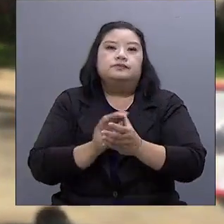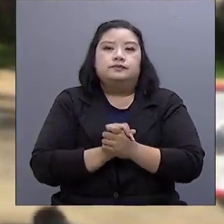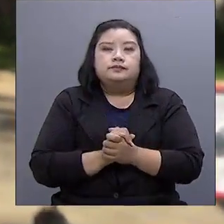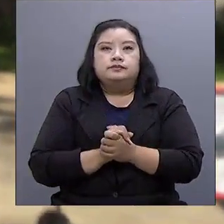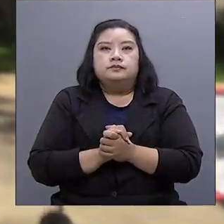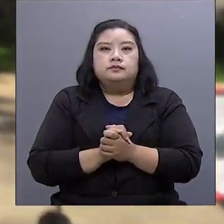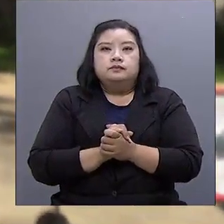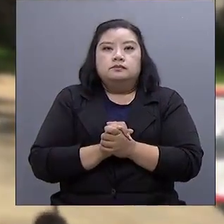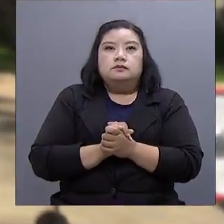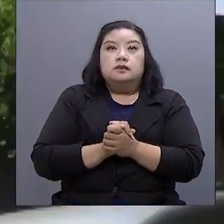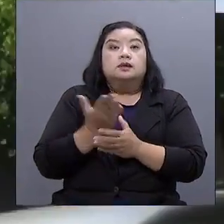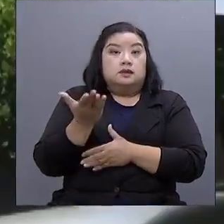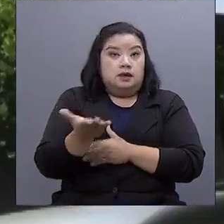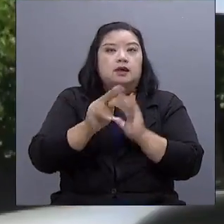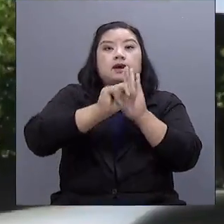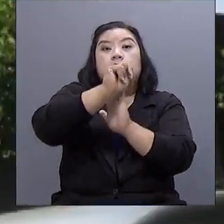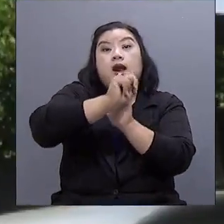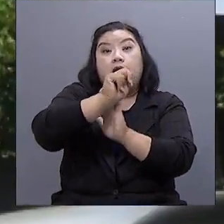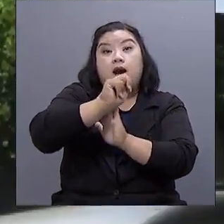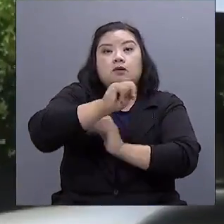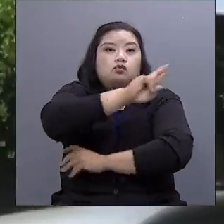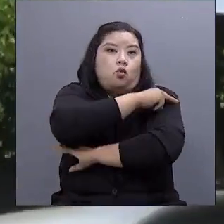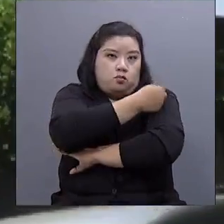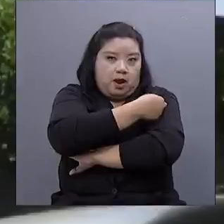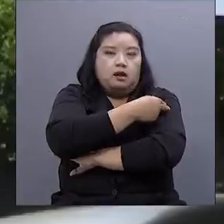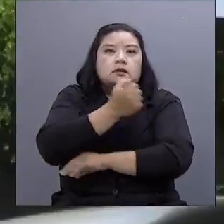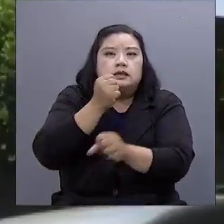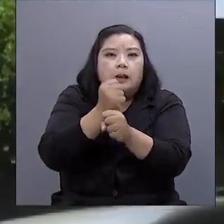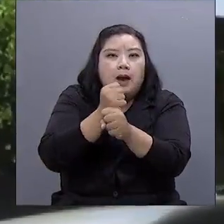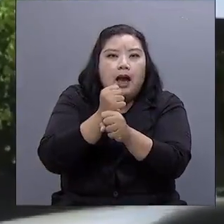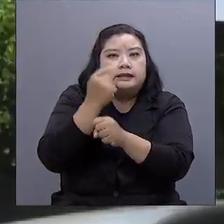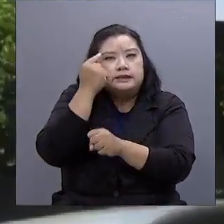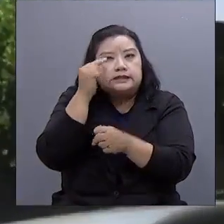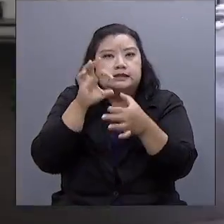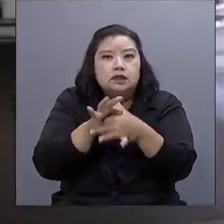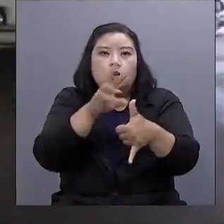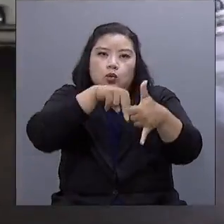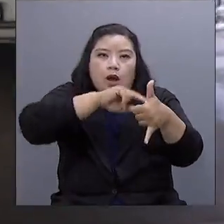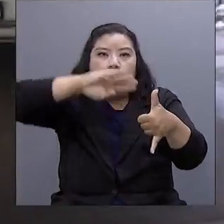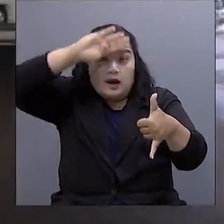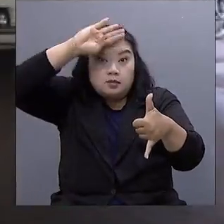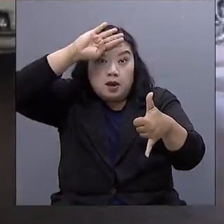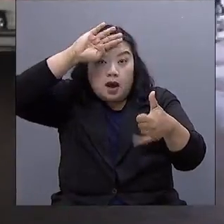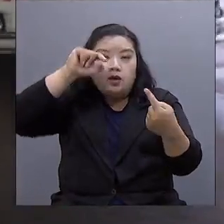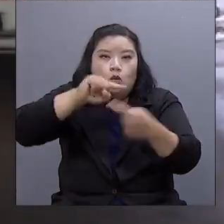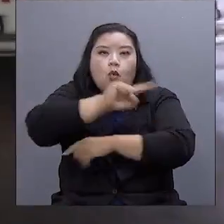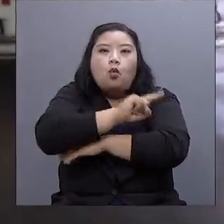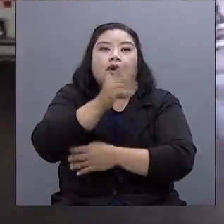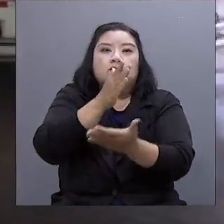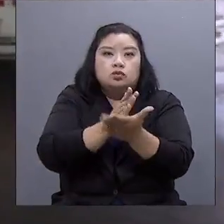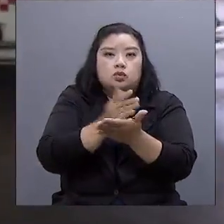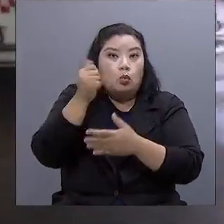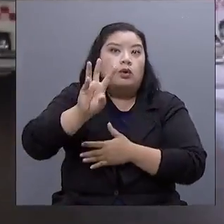ที่จังหวัดน่านค่ะโรงพยาบาลน่านเตรียมความพร้อมการให้บริการตรวจรักษาผู้ป่วยช่วงวันหยุดยาวที่กำลังจะม